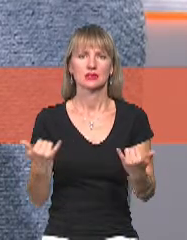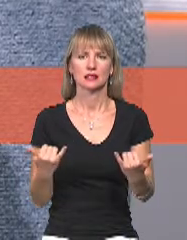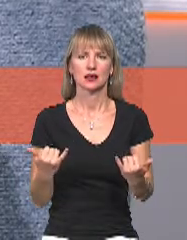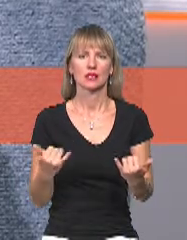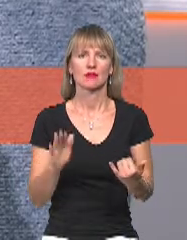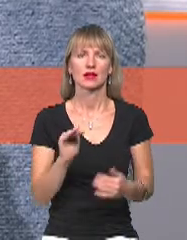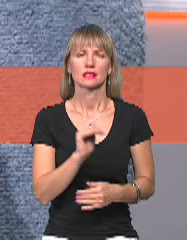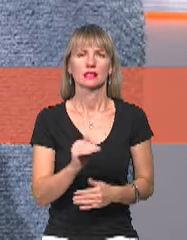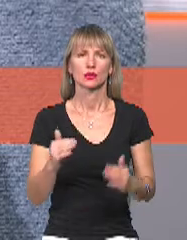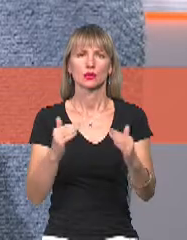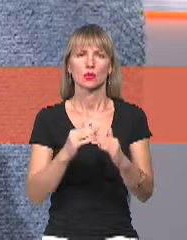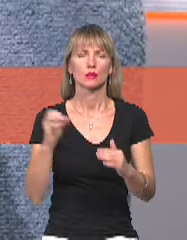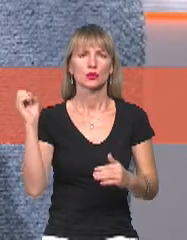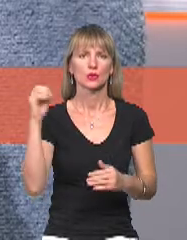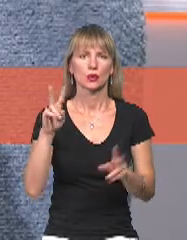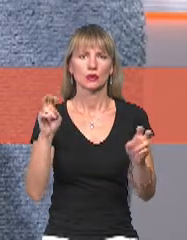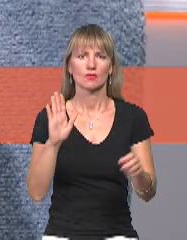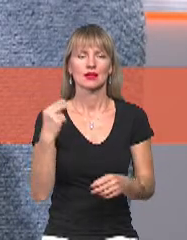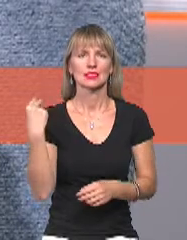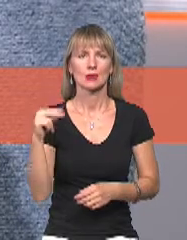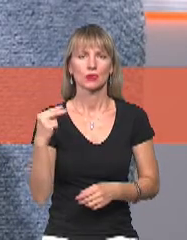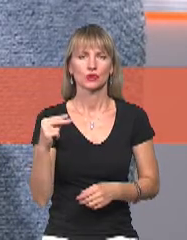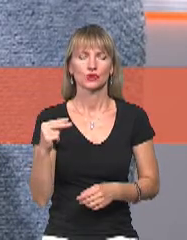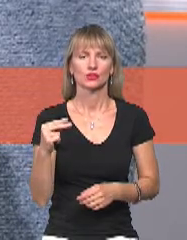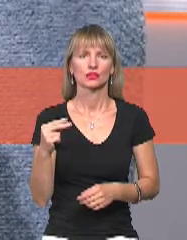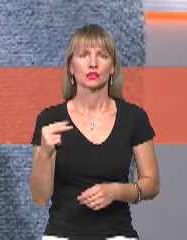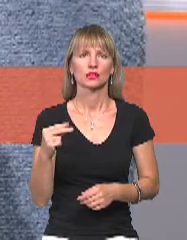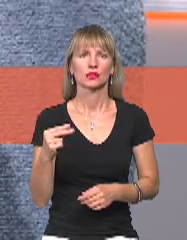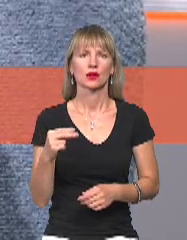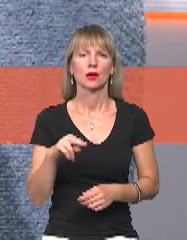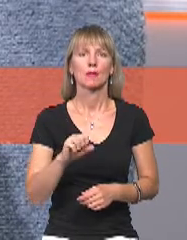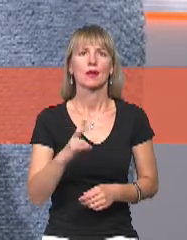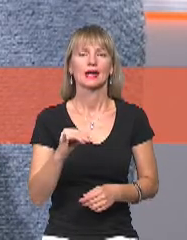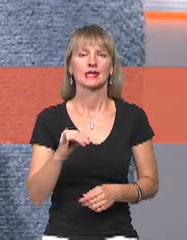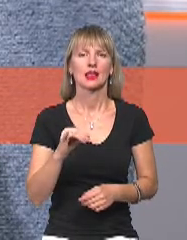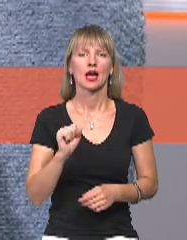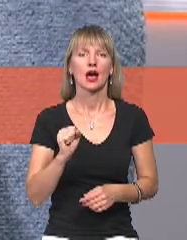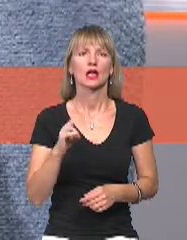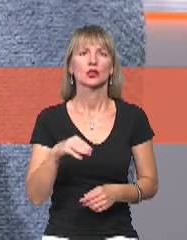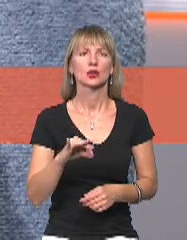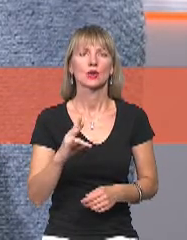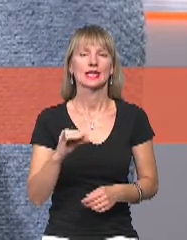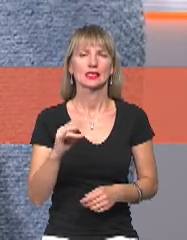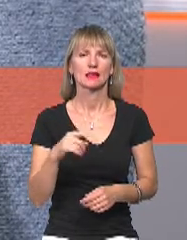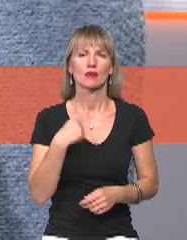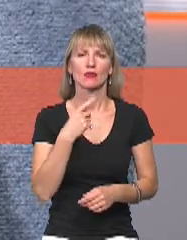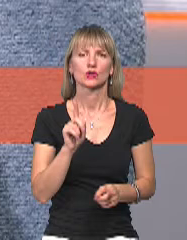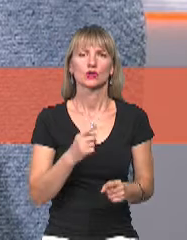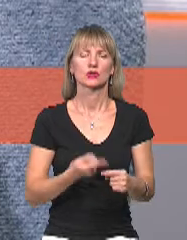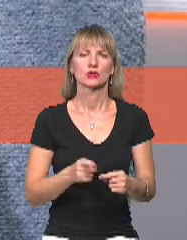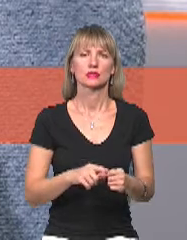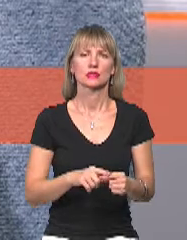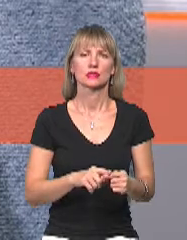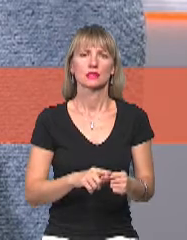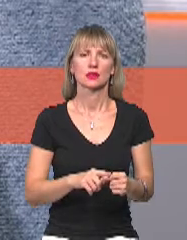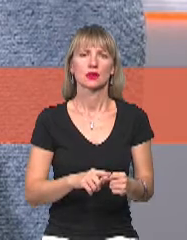у дитячому будинку «Сонечко» в Запоріжжі. А от, пані Антоніна, ну, ви вже казали, що це у